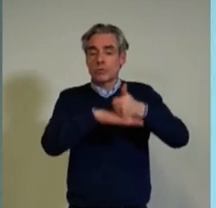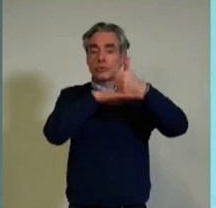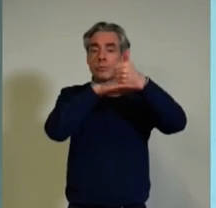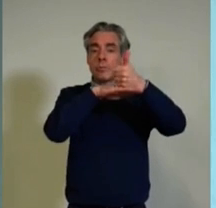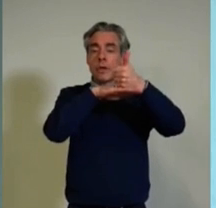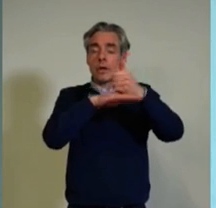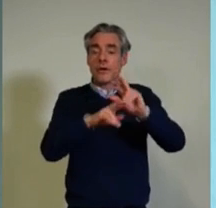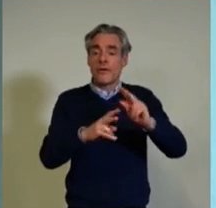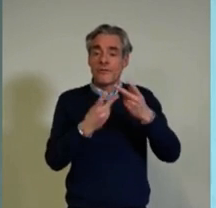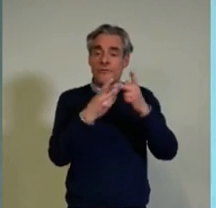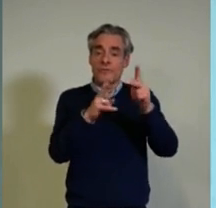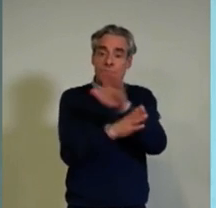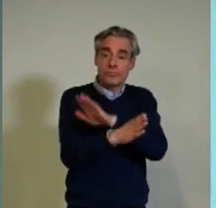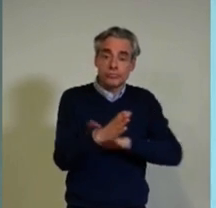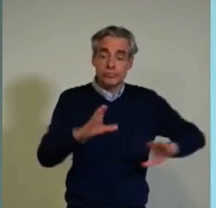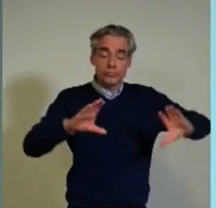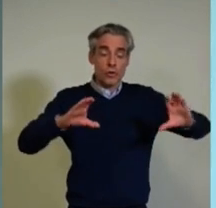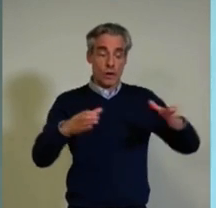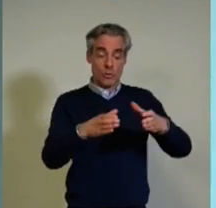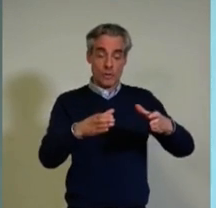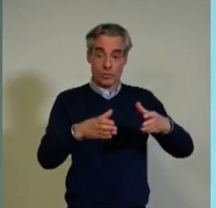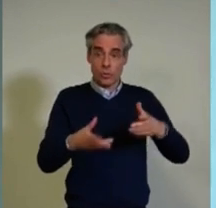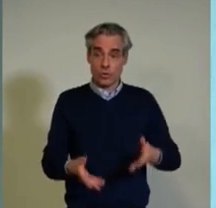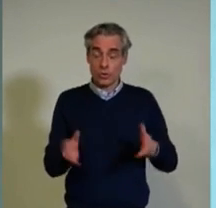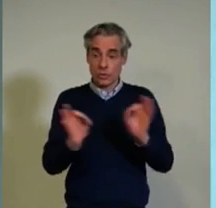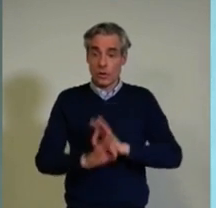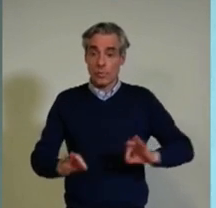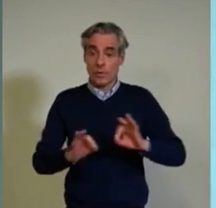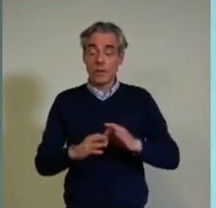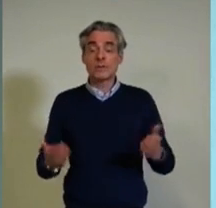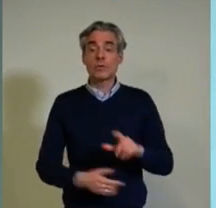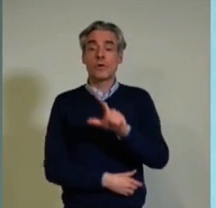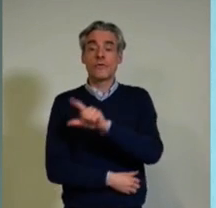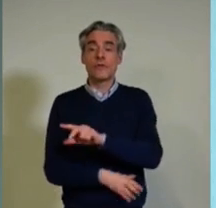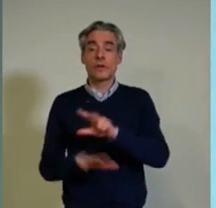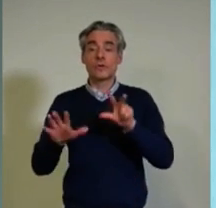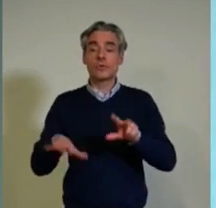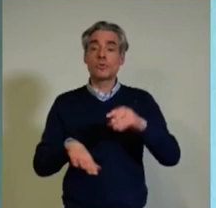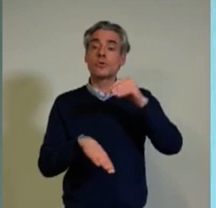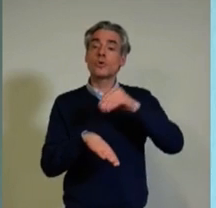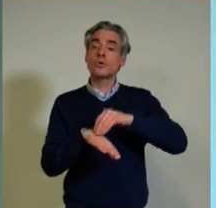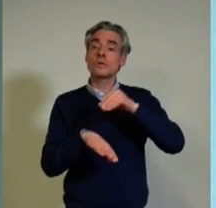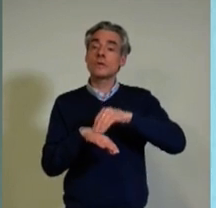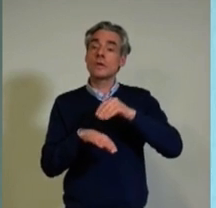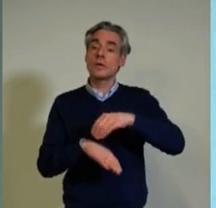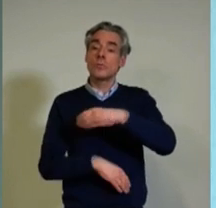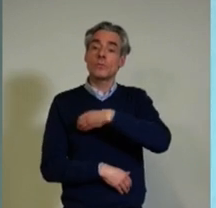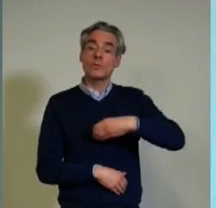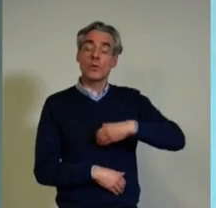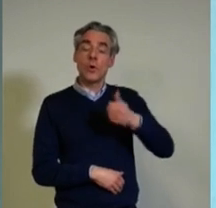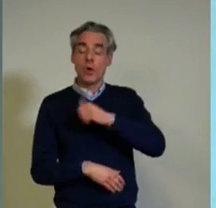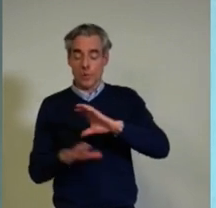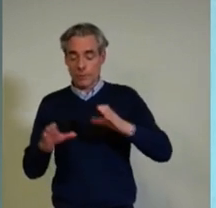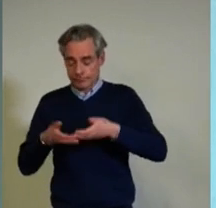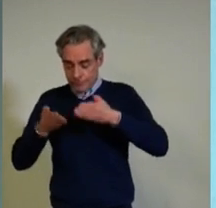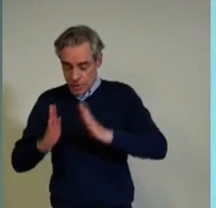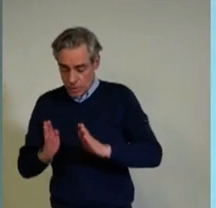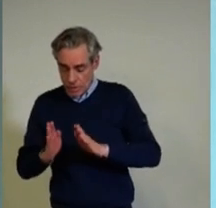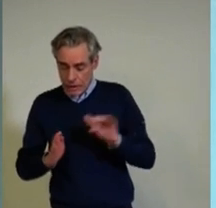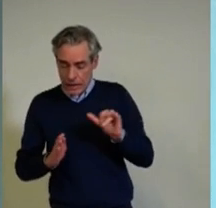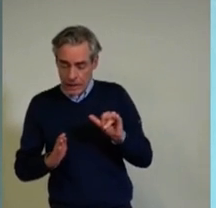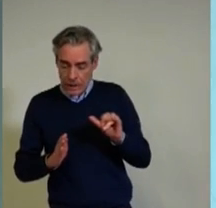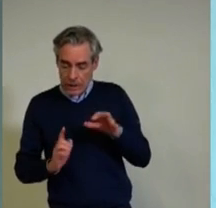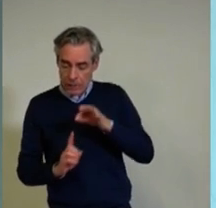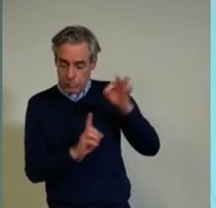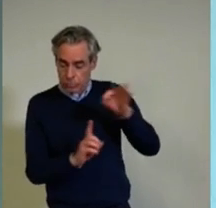supracommunalité de l'agglomération. Pour le moment, ce n'est pas le cas. C'est 28 conseils municipaux qui désignent leurs représentants au sein de cette instance. Donc c'est